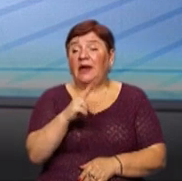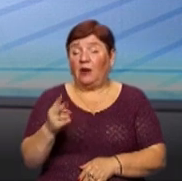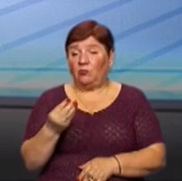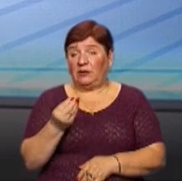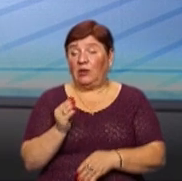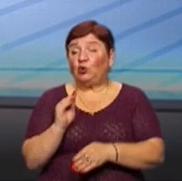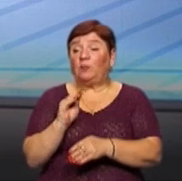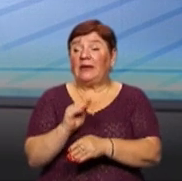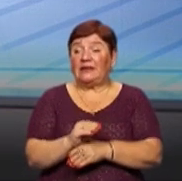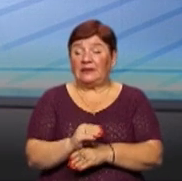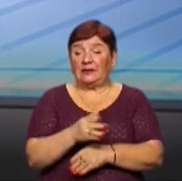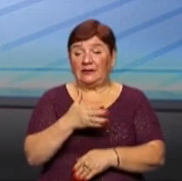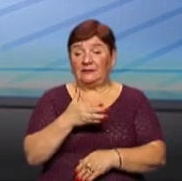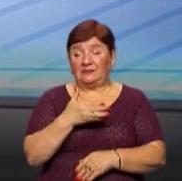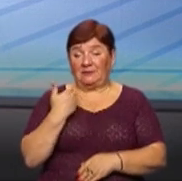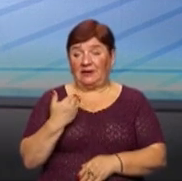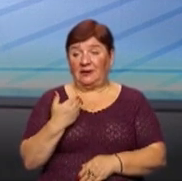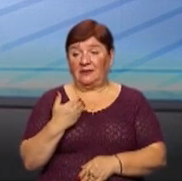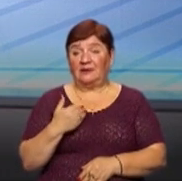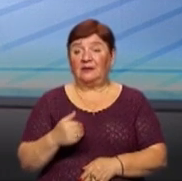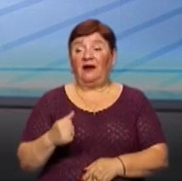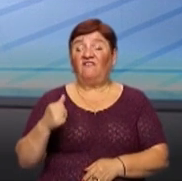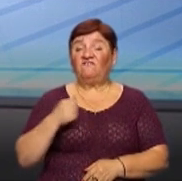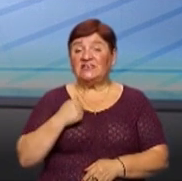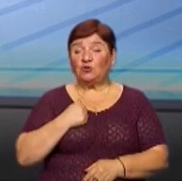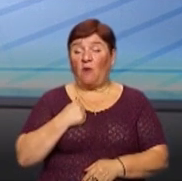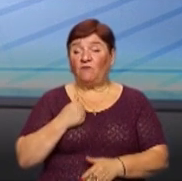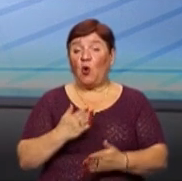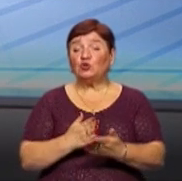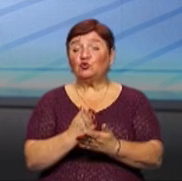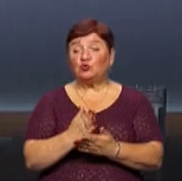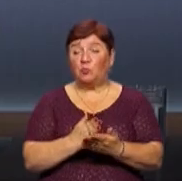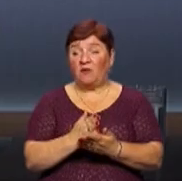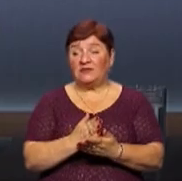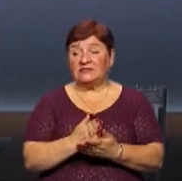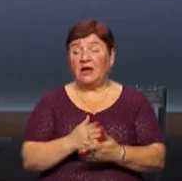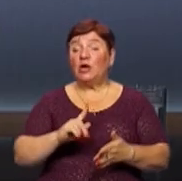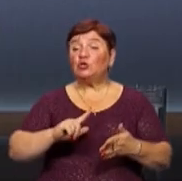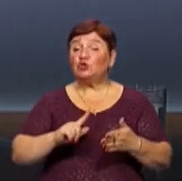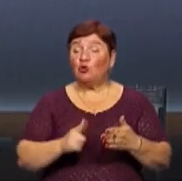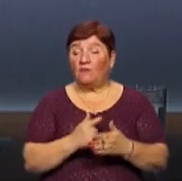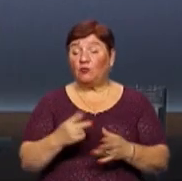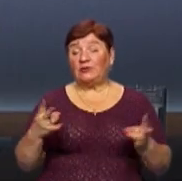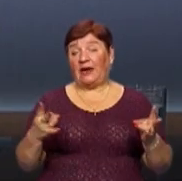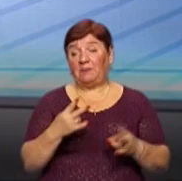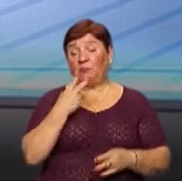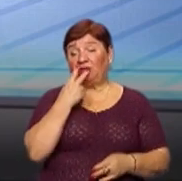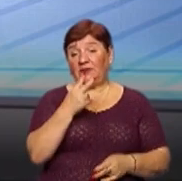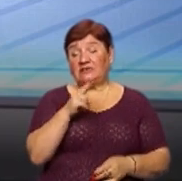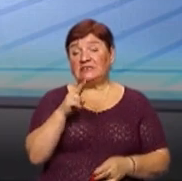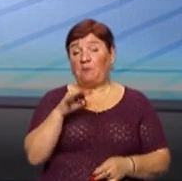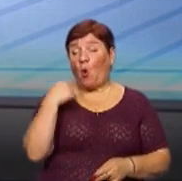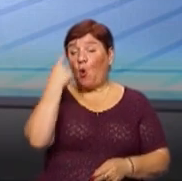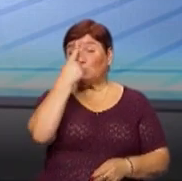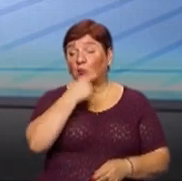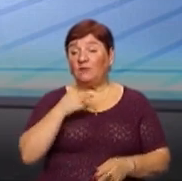мав. Який ви є пенсіонер? Військовослужбовець, мені підказують. Ну, треба знову глянути по особовій справі. Я